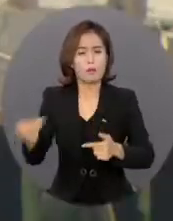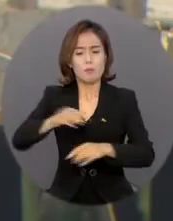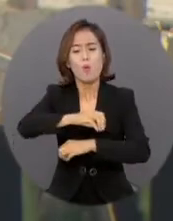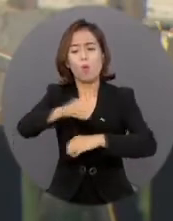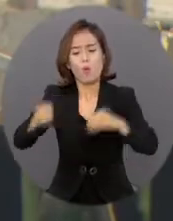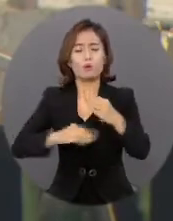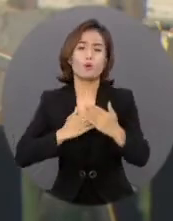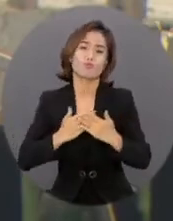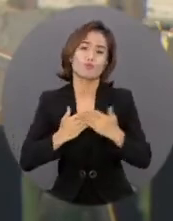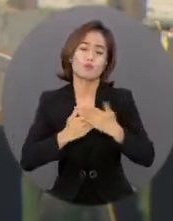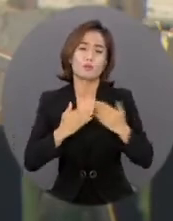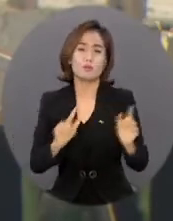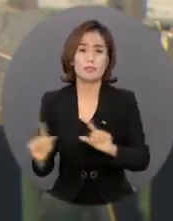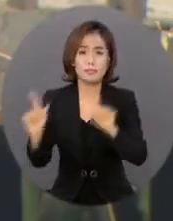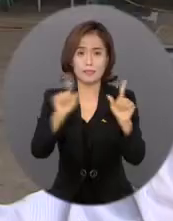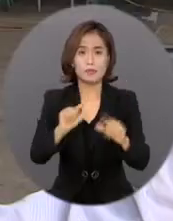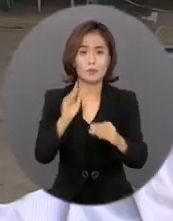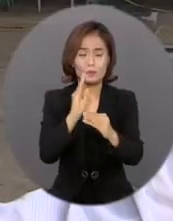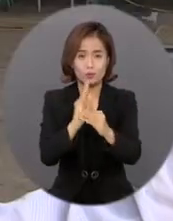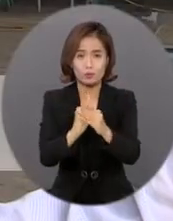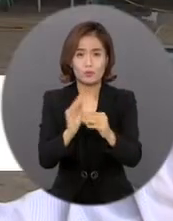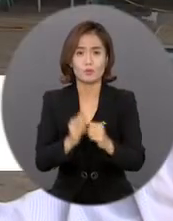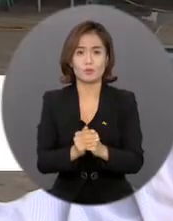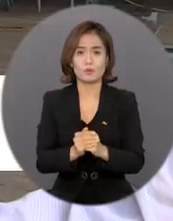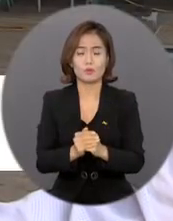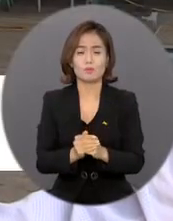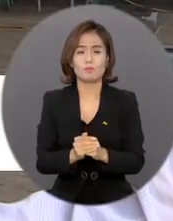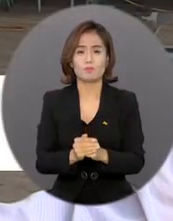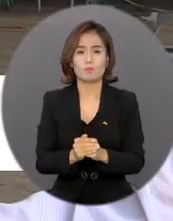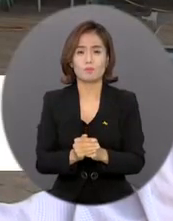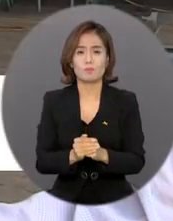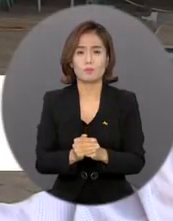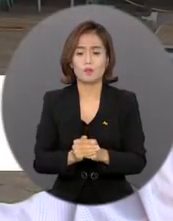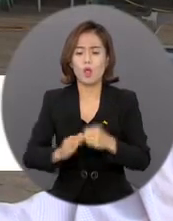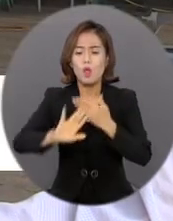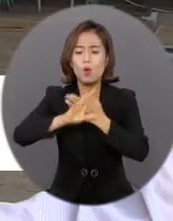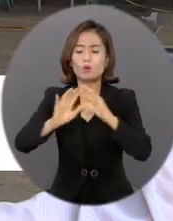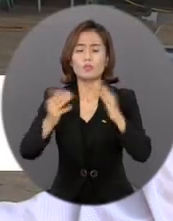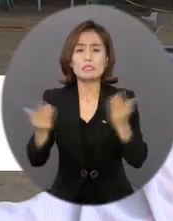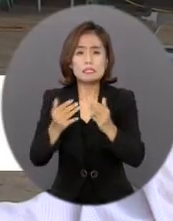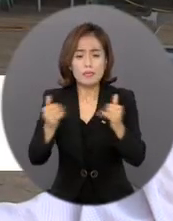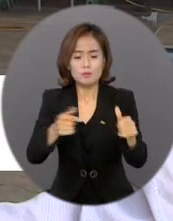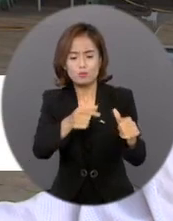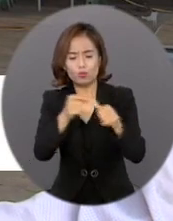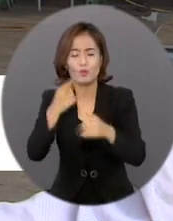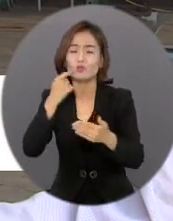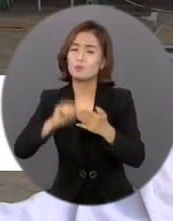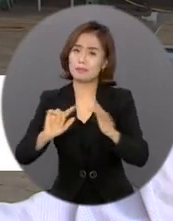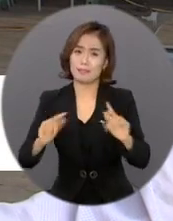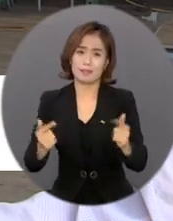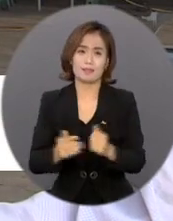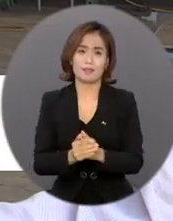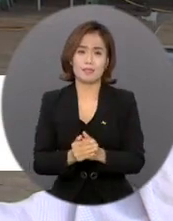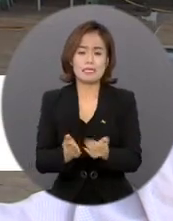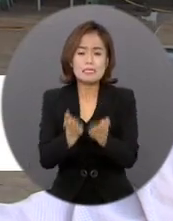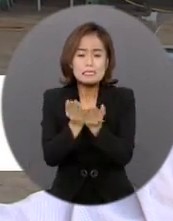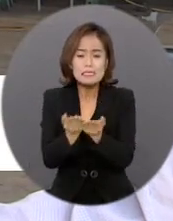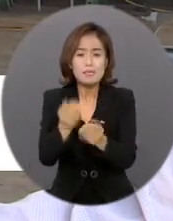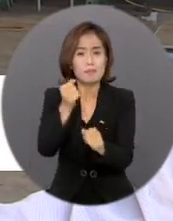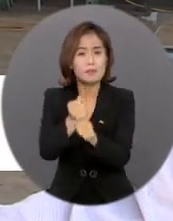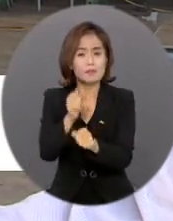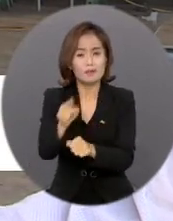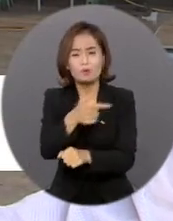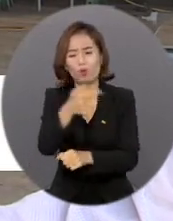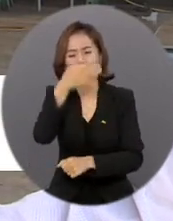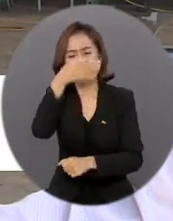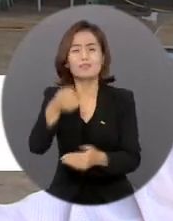졸이는 나날을 보내고 있습니다. 내국인들 수급이 어렵습니다. 조선업종이 이제 좀